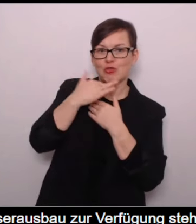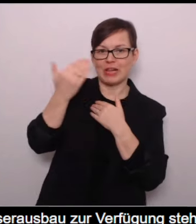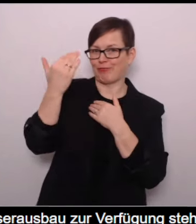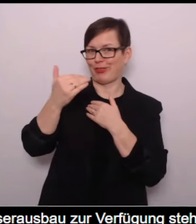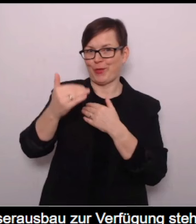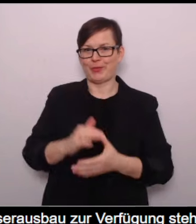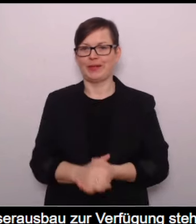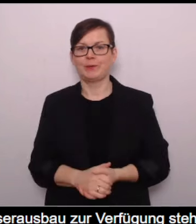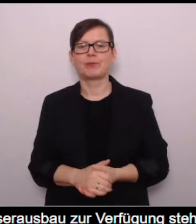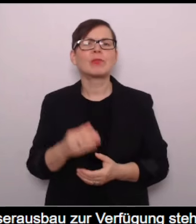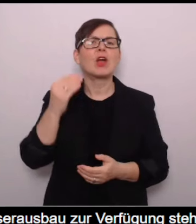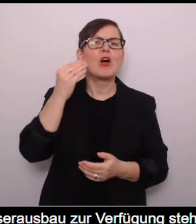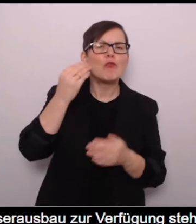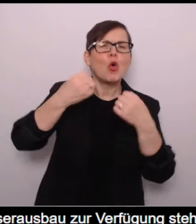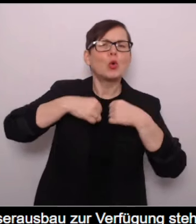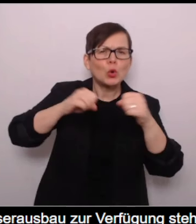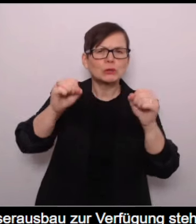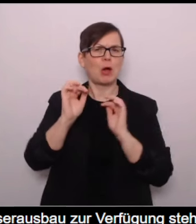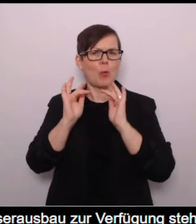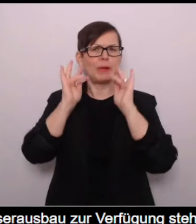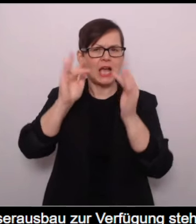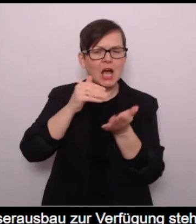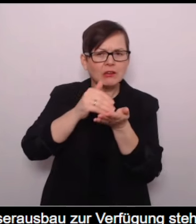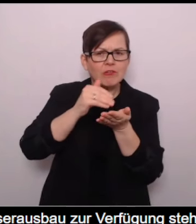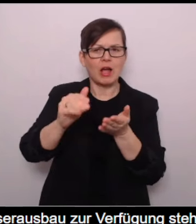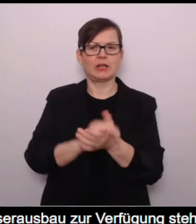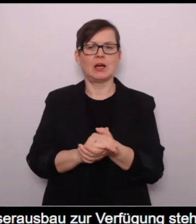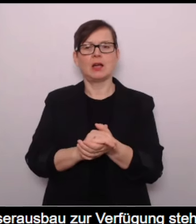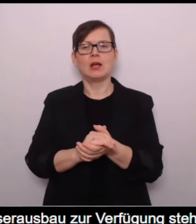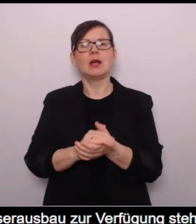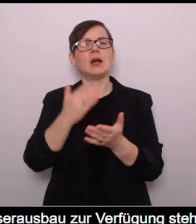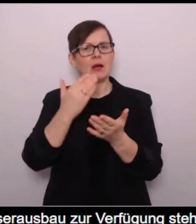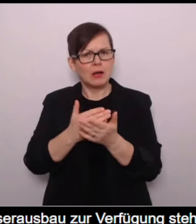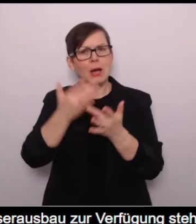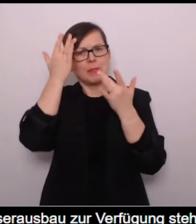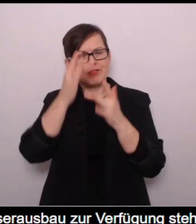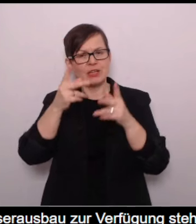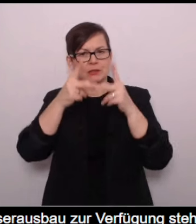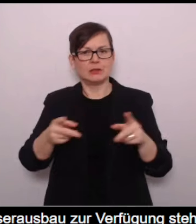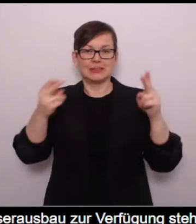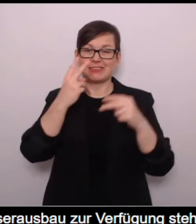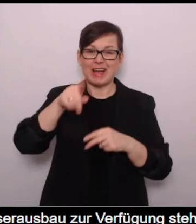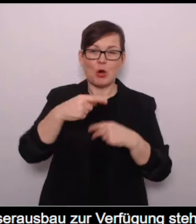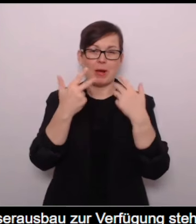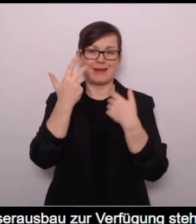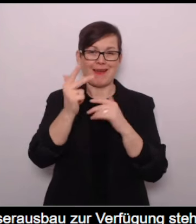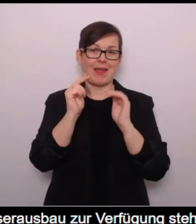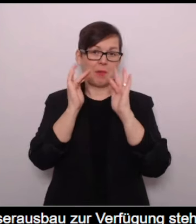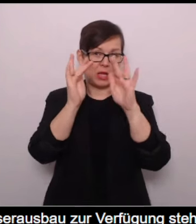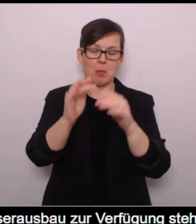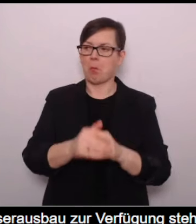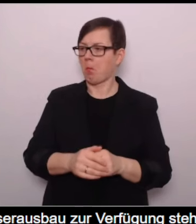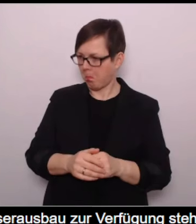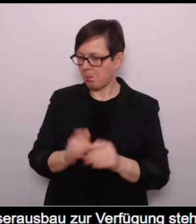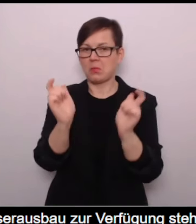bereitstellen dafür. Auch hier gilt so viel wie nie. Die Wohnungsförderung, die Fortführung der Wohnungsbaumilliarde mit